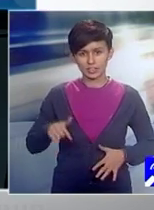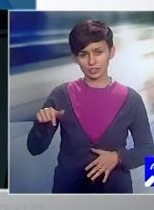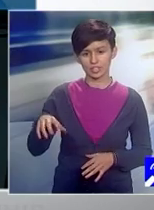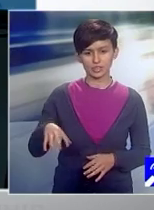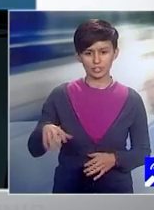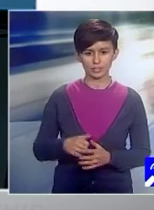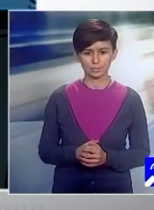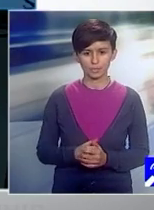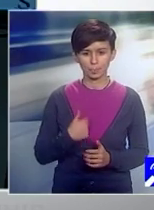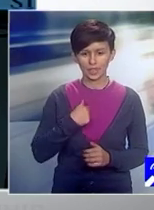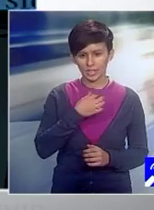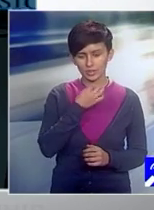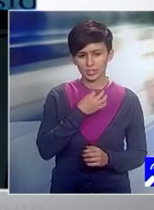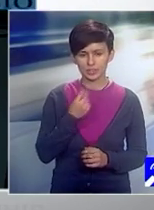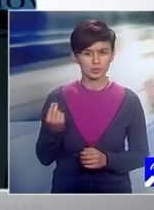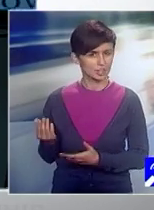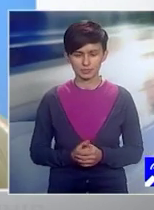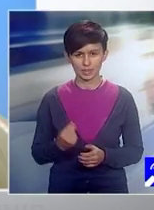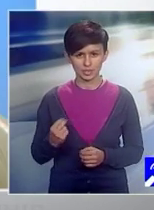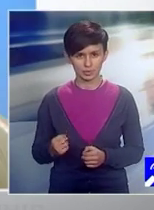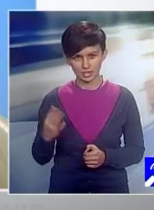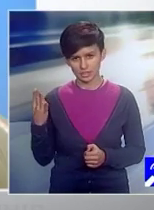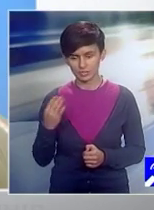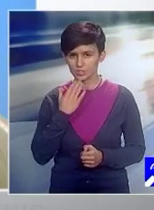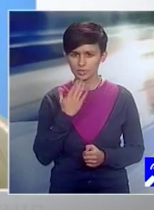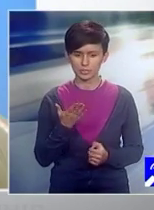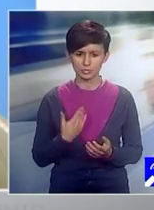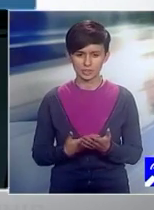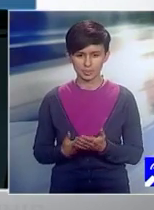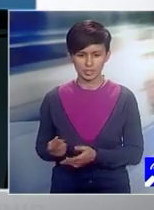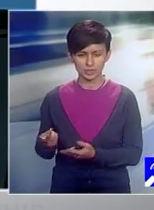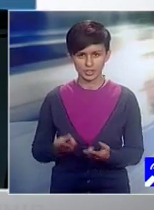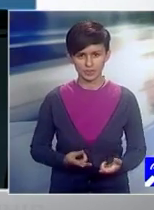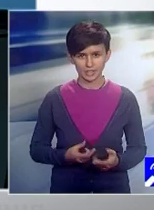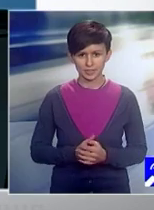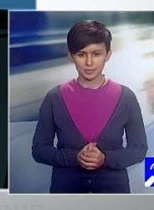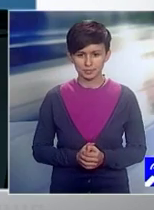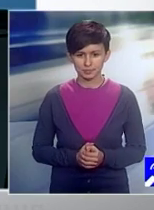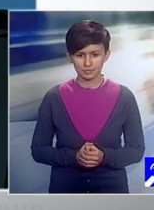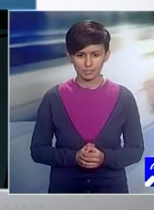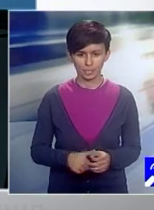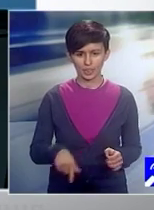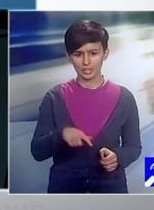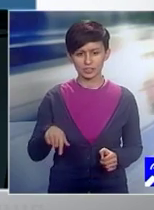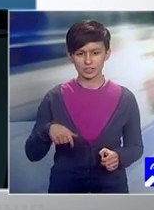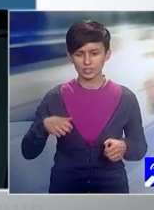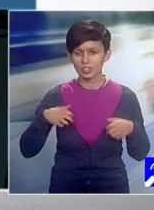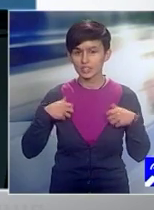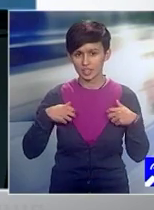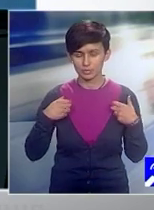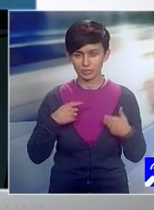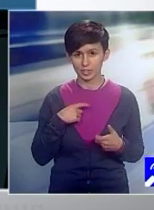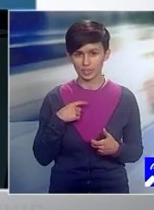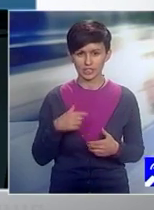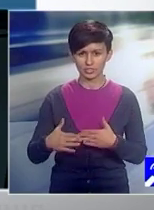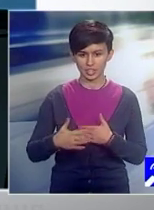Îi spun acum bun venit Oanei Ivan. Mulțumesc foarte mult pentru invitație. Ne bucurăm și noi că ești alături de noi și că avem